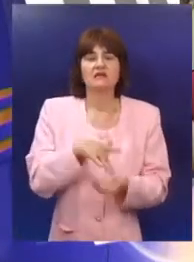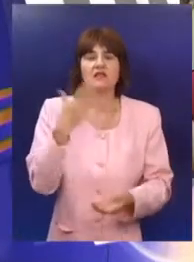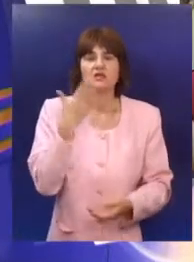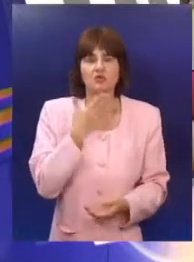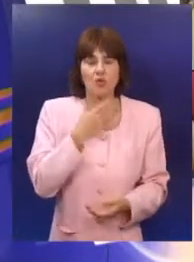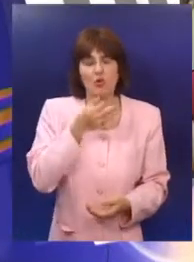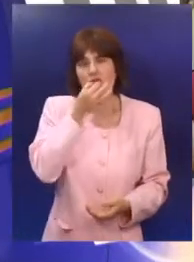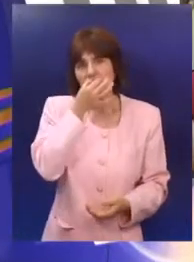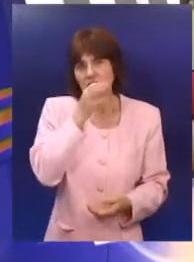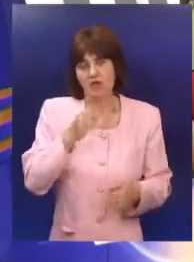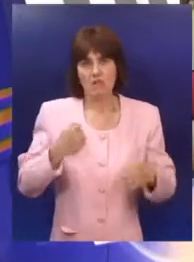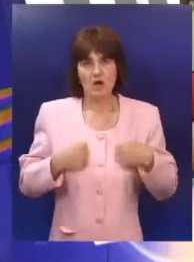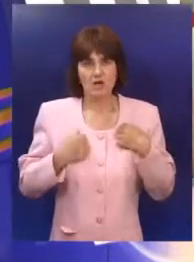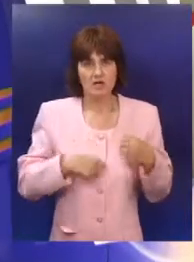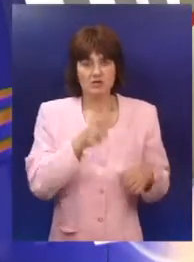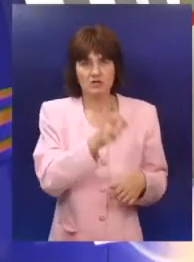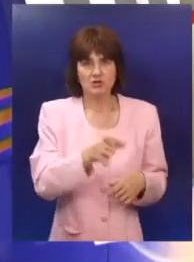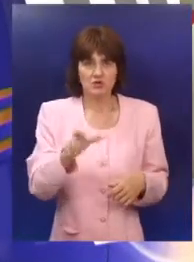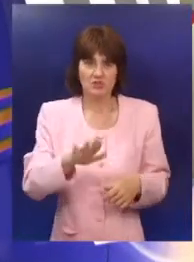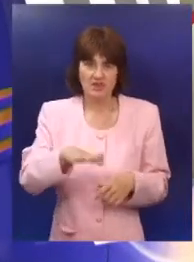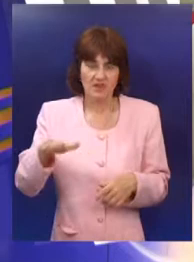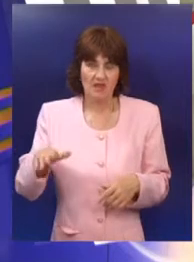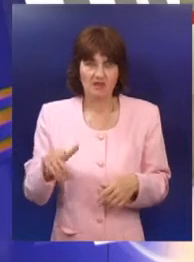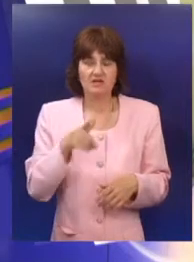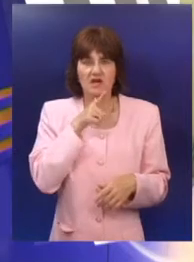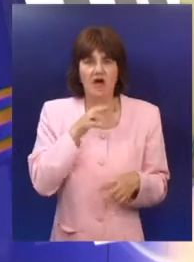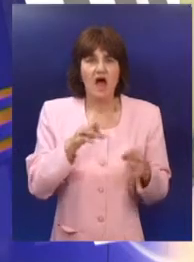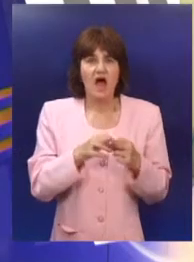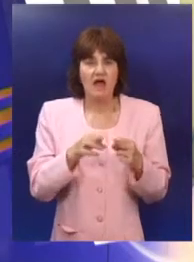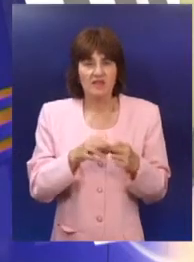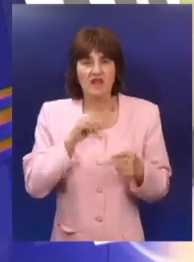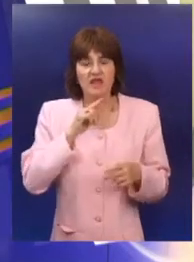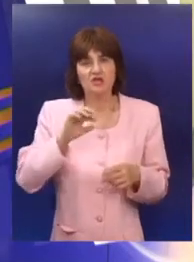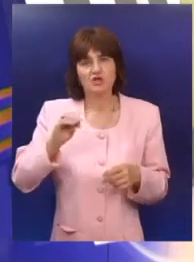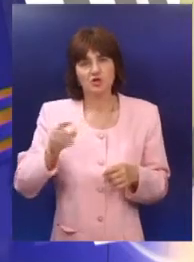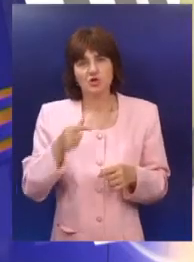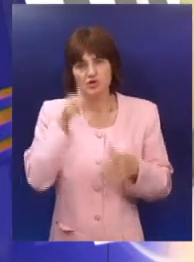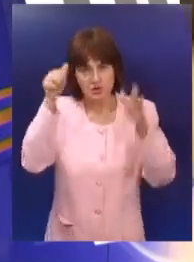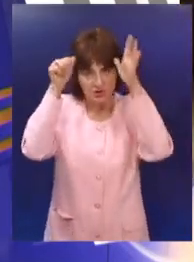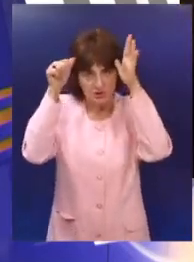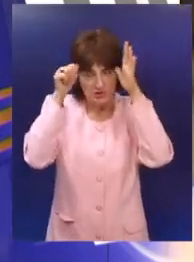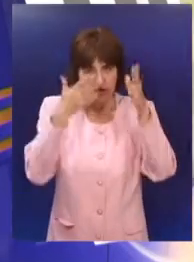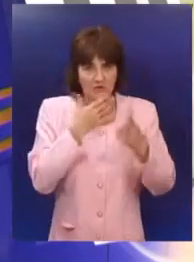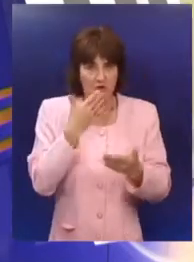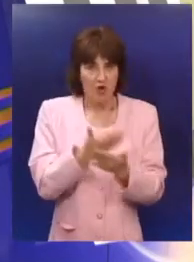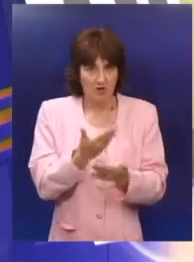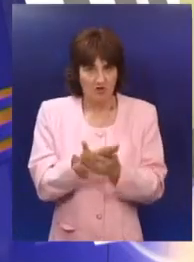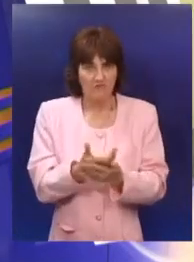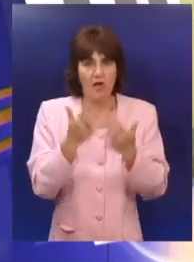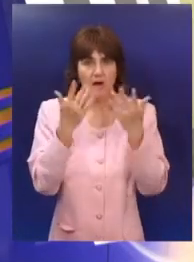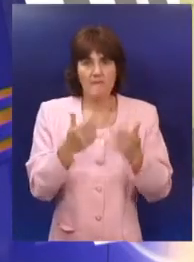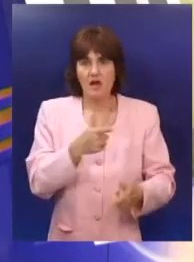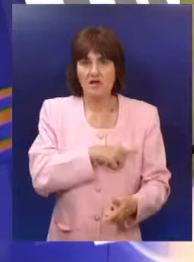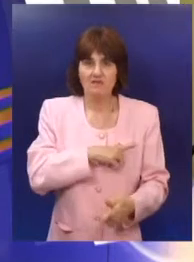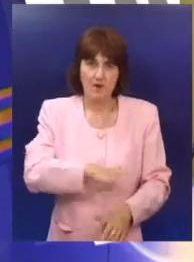srednjih škola. Najbolje plasirani Subotičani su Andrej Jakovljović i Đorđe Njegić, učenici 6. razreda, osnovci